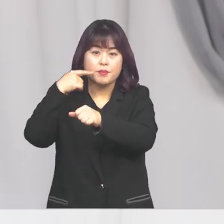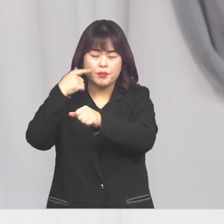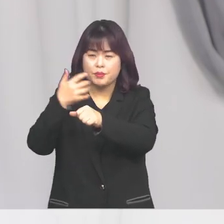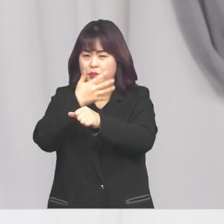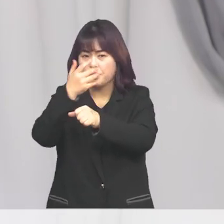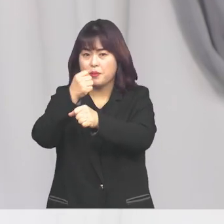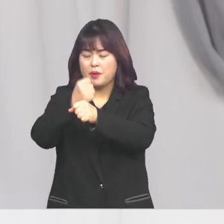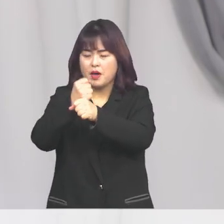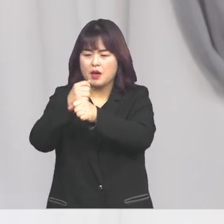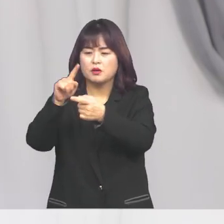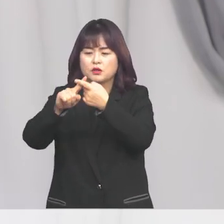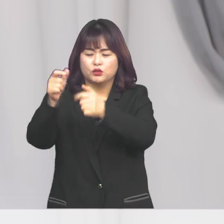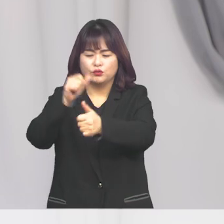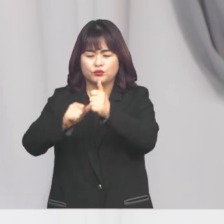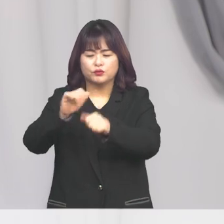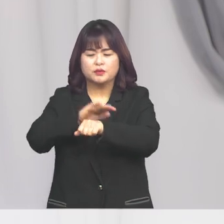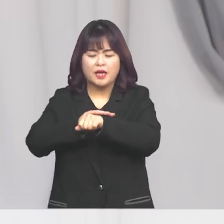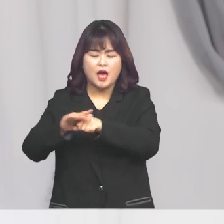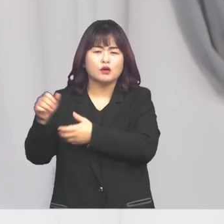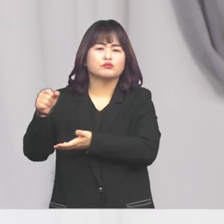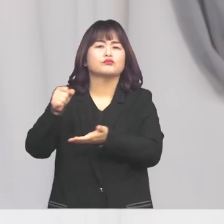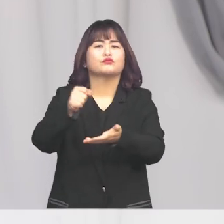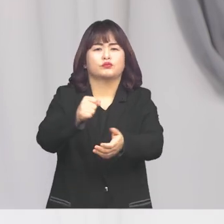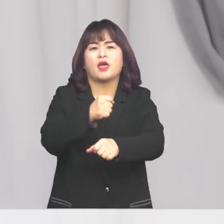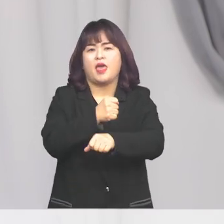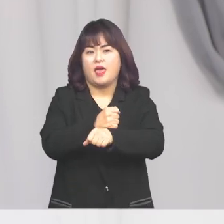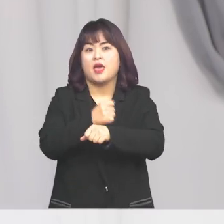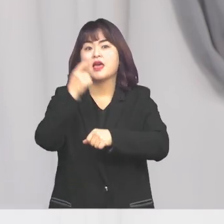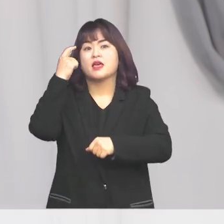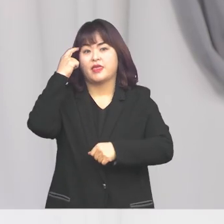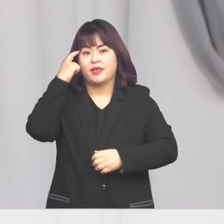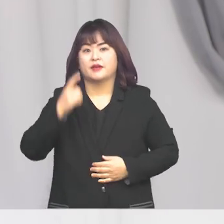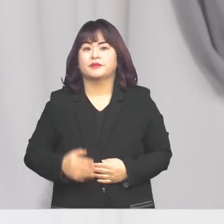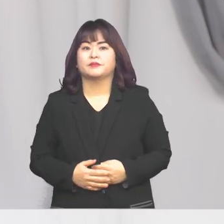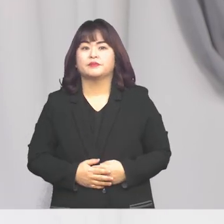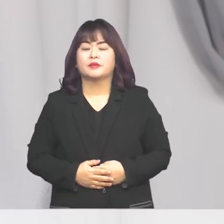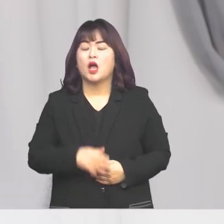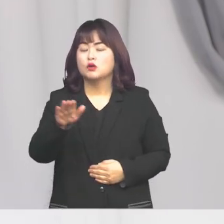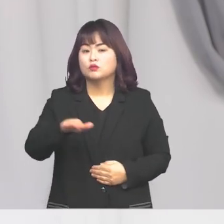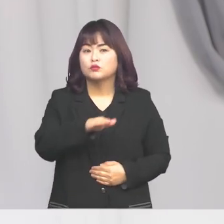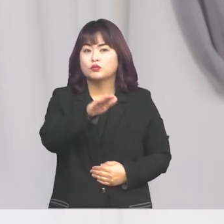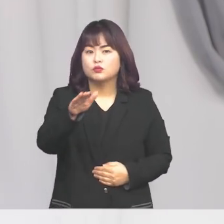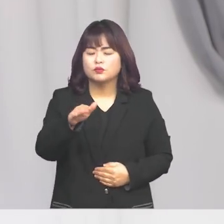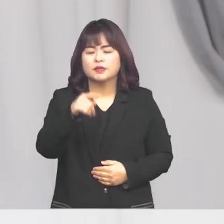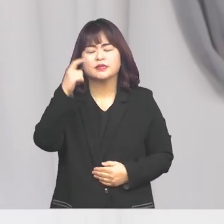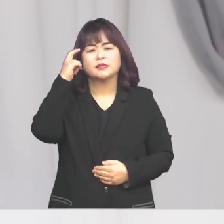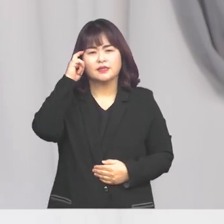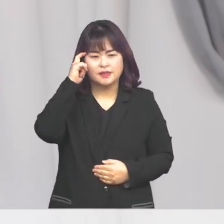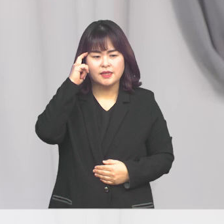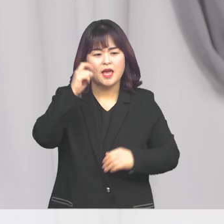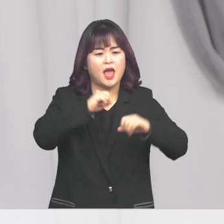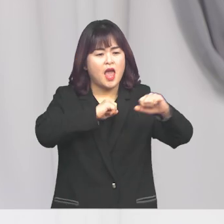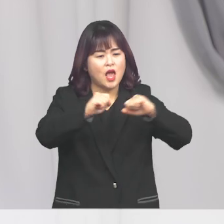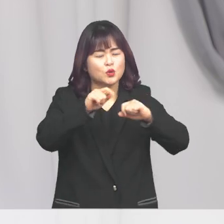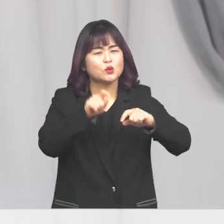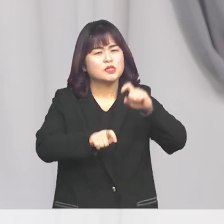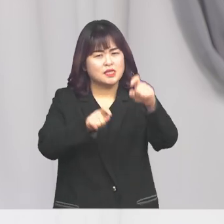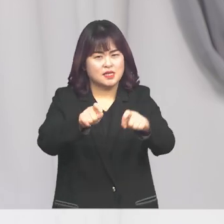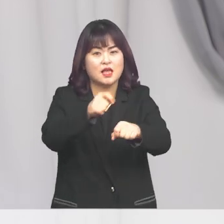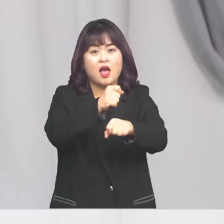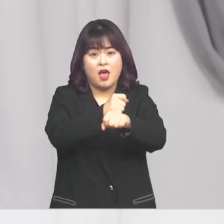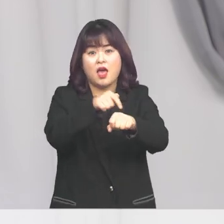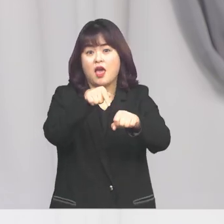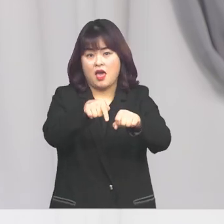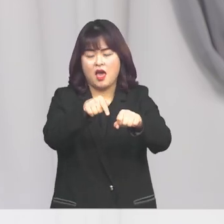우리 후배들, 후손들에게 잘 물려주는 것이라고 생각합니다. 우리의 그런 의지, 행동,